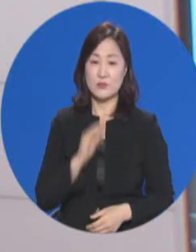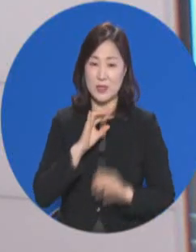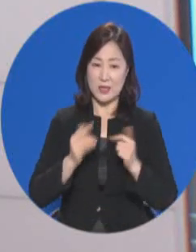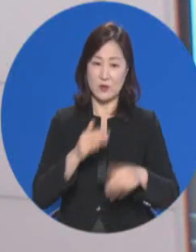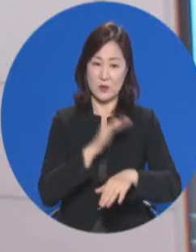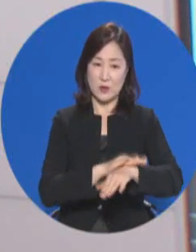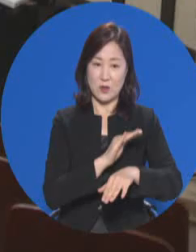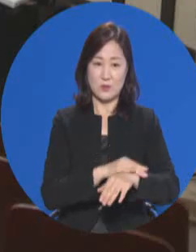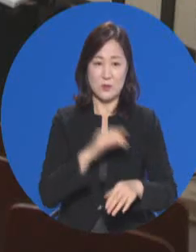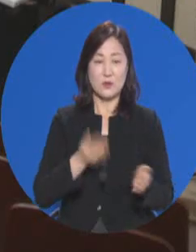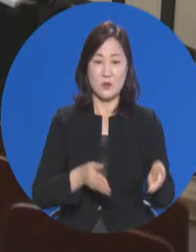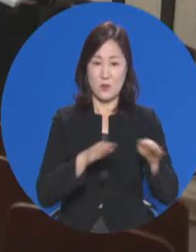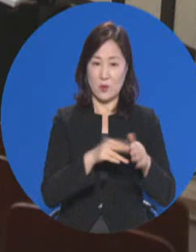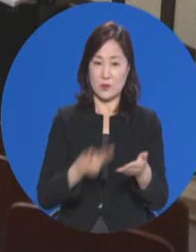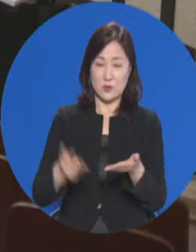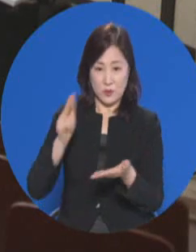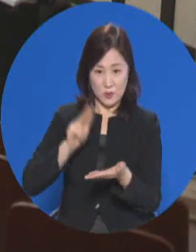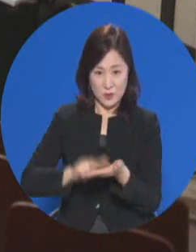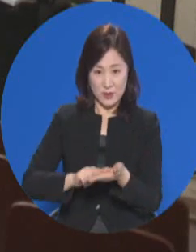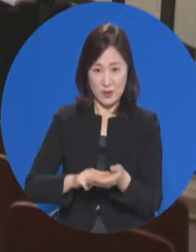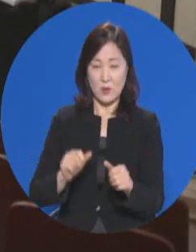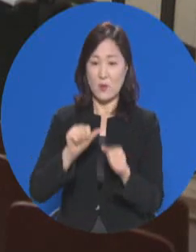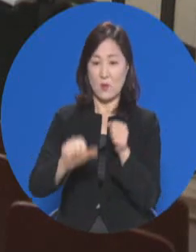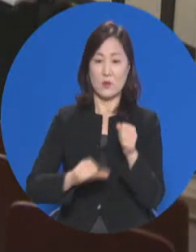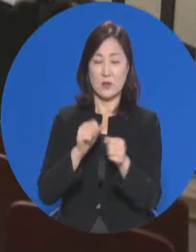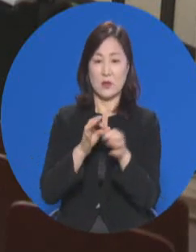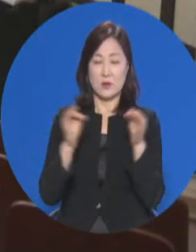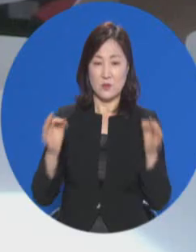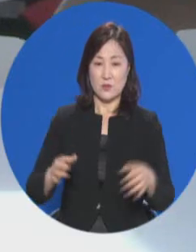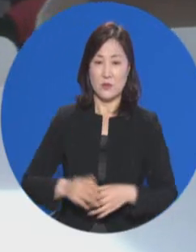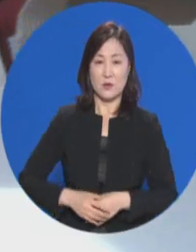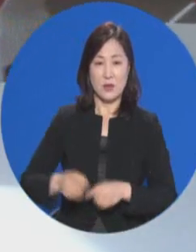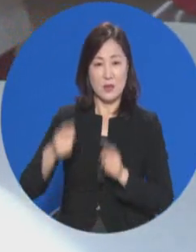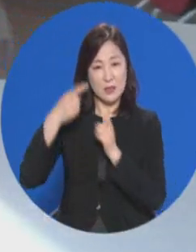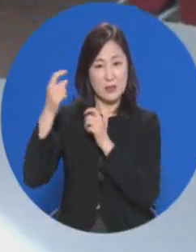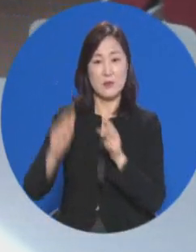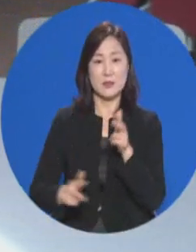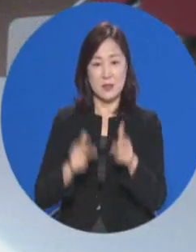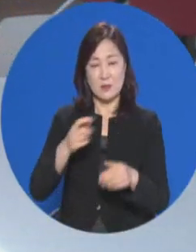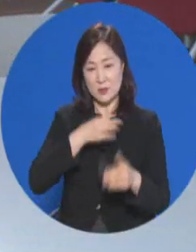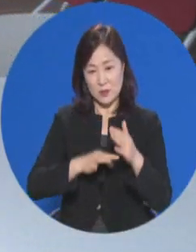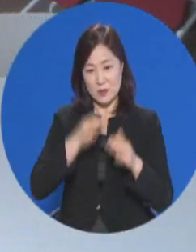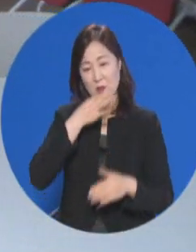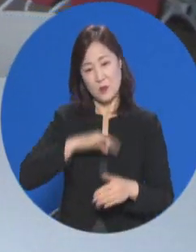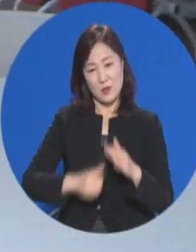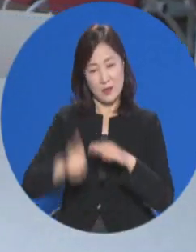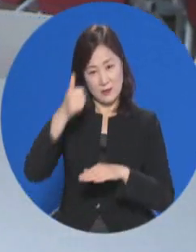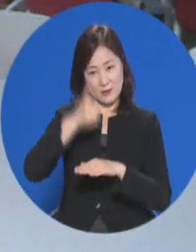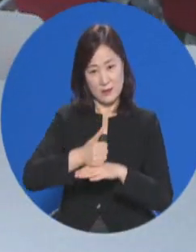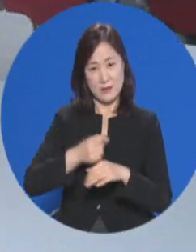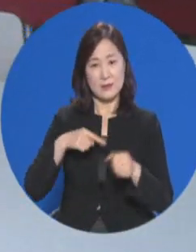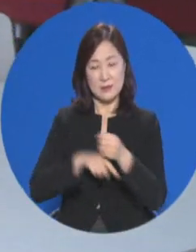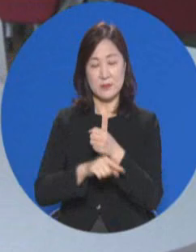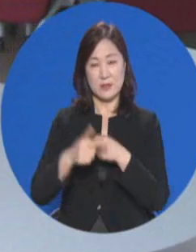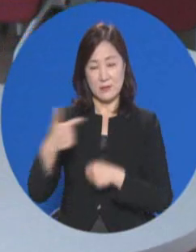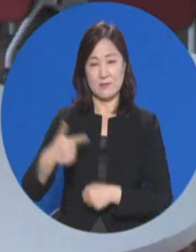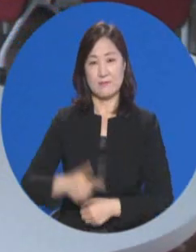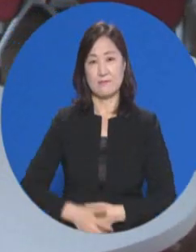건립, 지원 조례 제정 등 지난 5년 동안의 선양 사업 성과 자체 큰 의미를 부여하고 있는